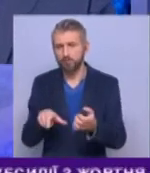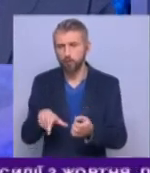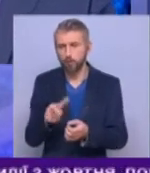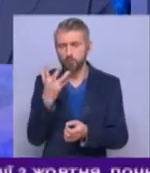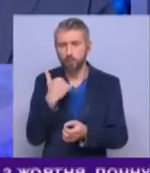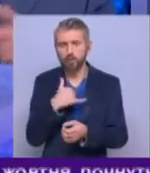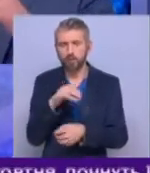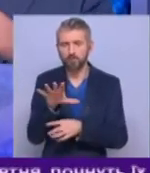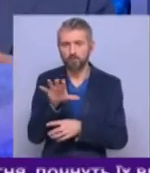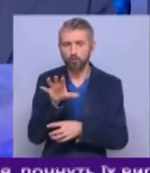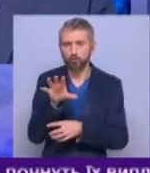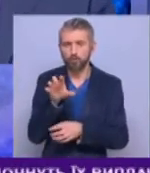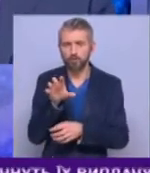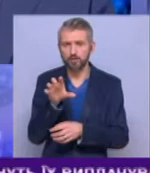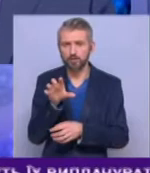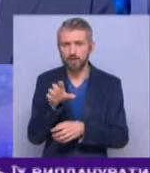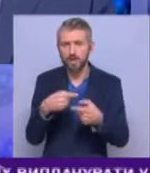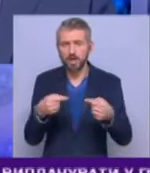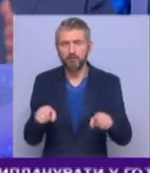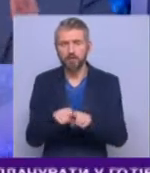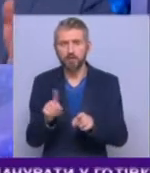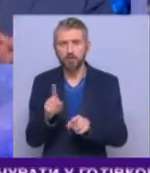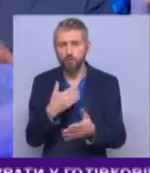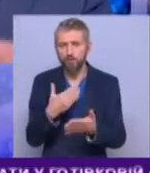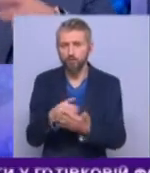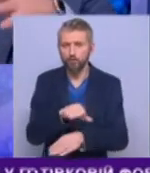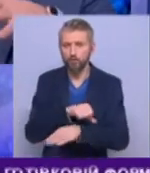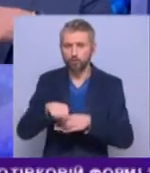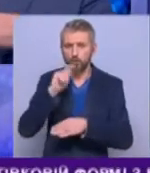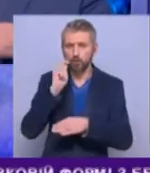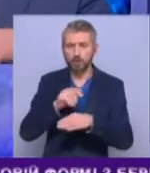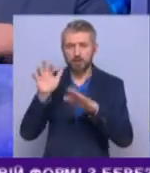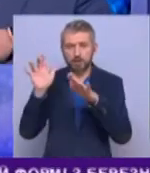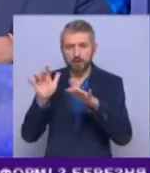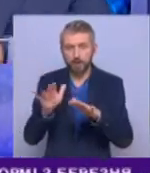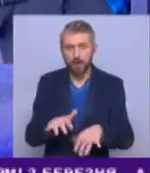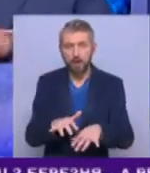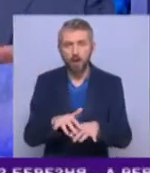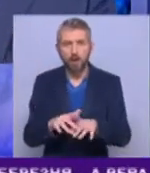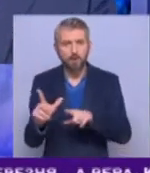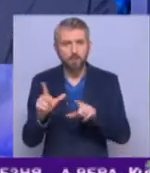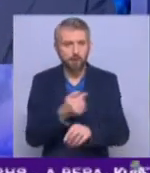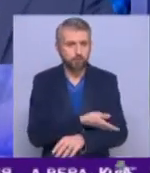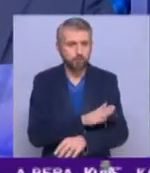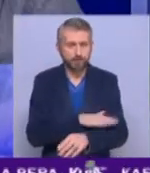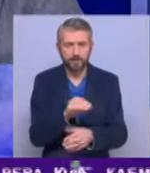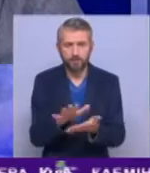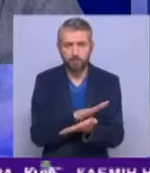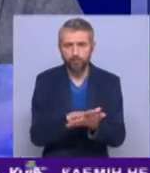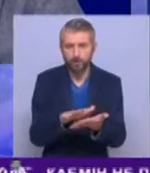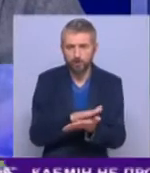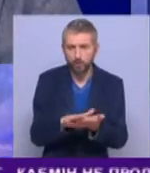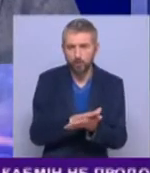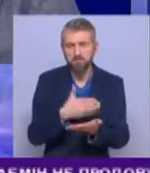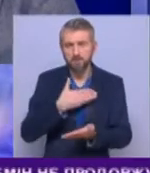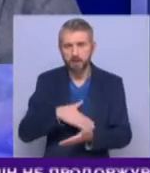нас фотають речі такі, що от кордон України, сніг, переїхали, там Польща, все почищено, то приємно, що столиця в